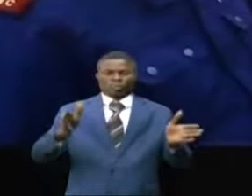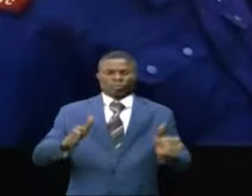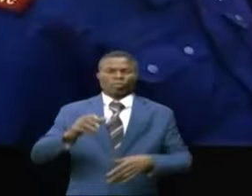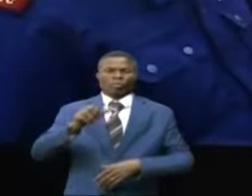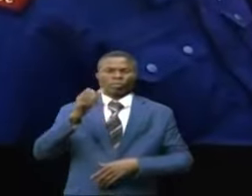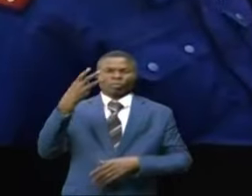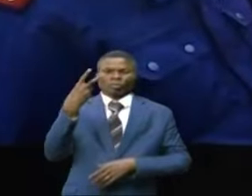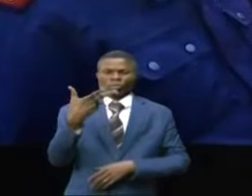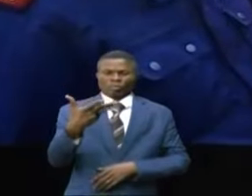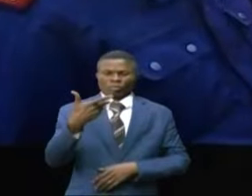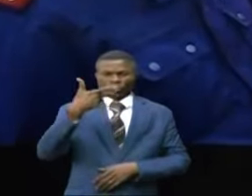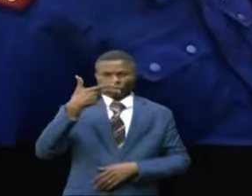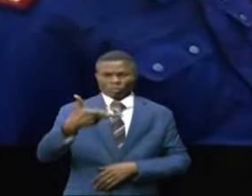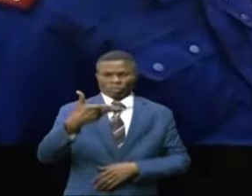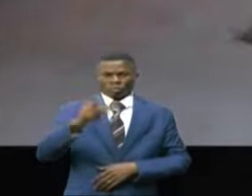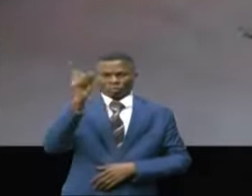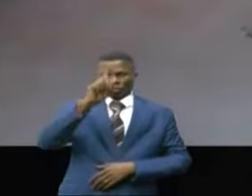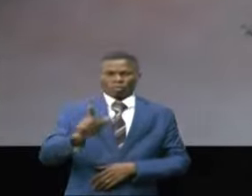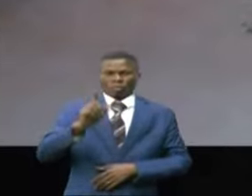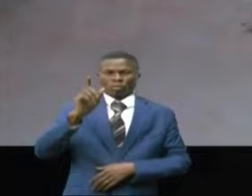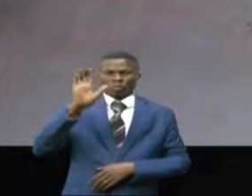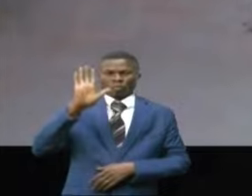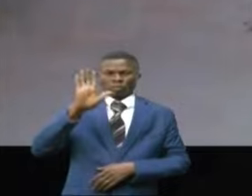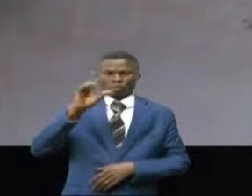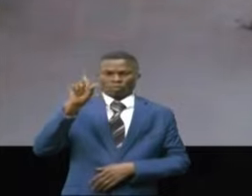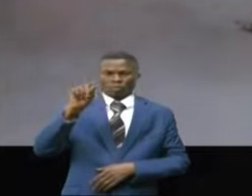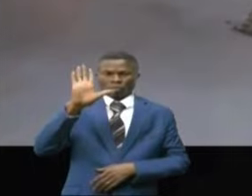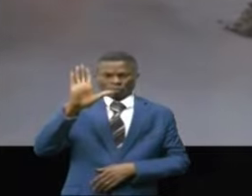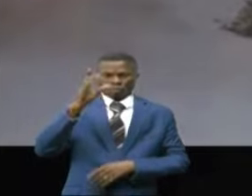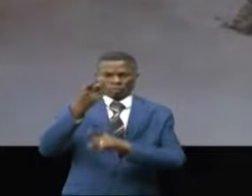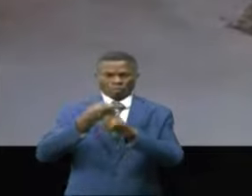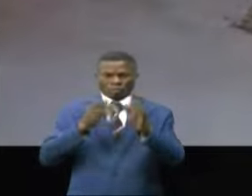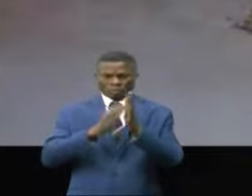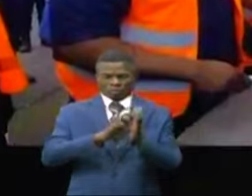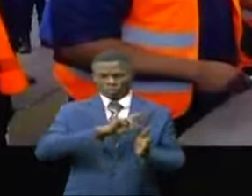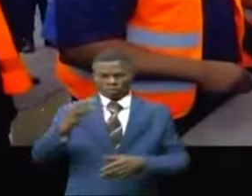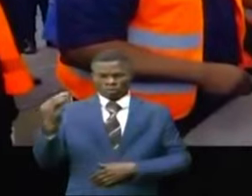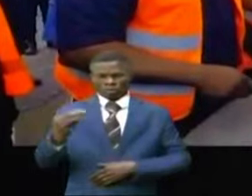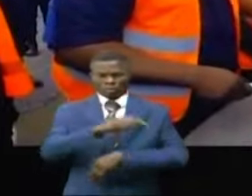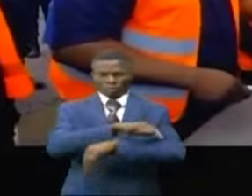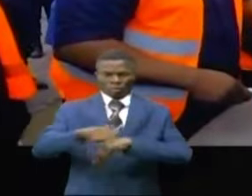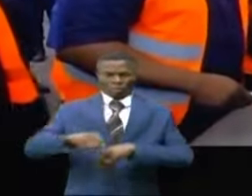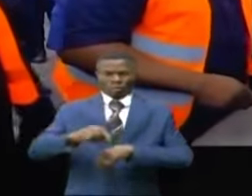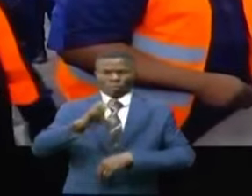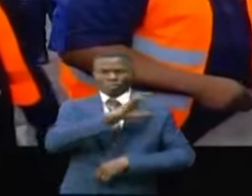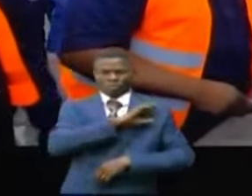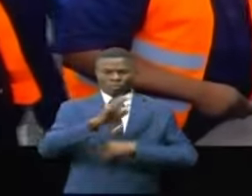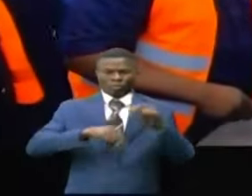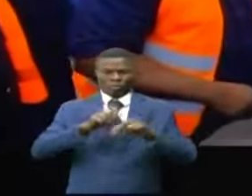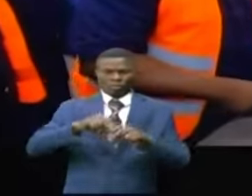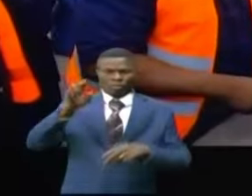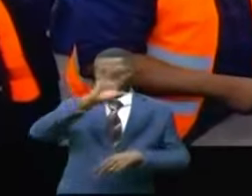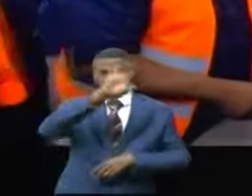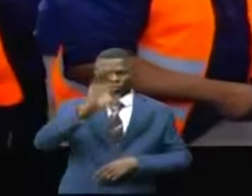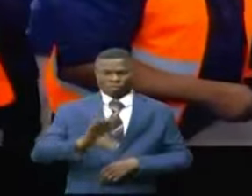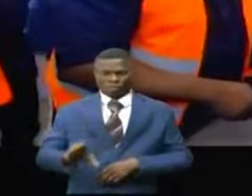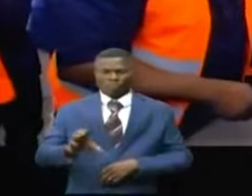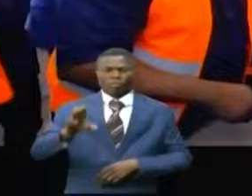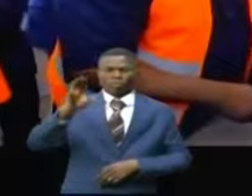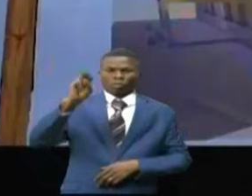mercredi 25 octobre 2023 des travaux de construction d'un bâtiment du commissariat de la commune de Mbunia et de